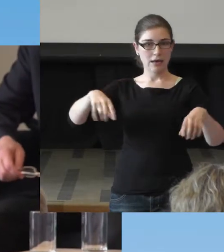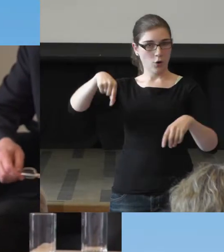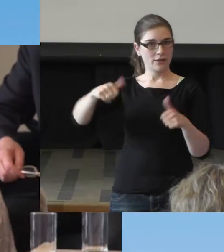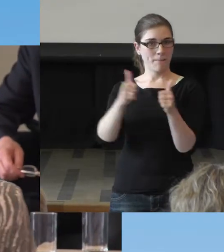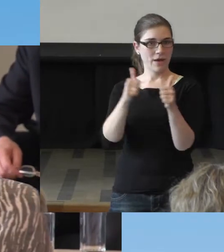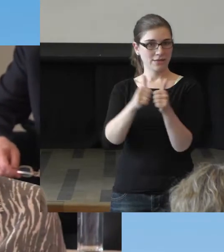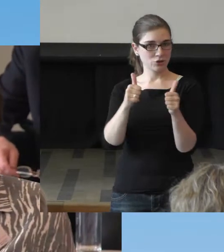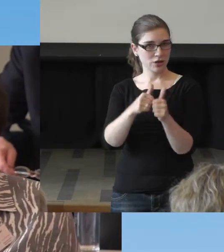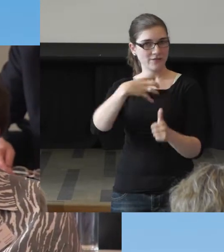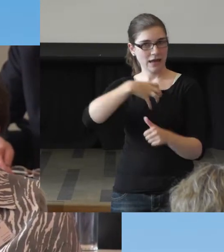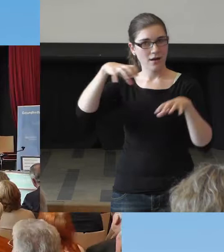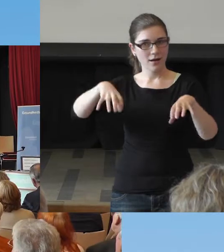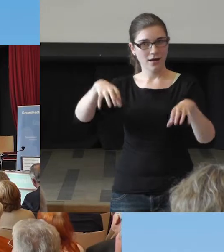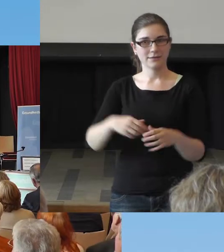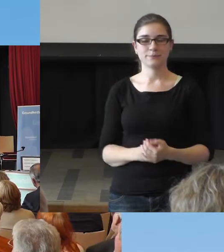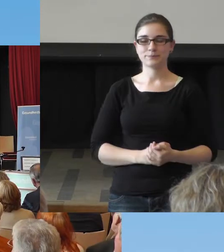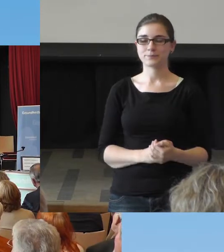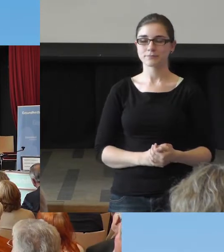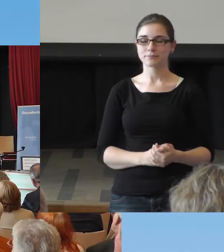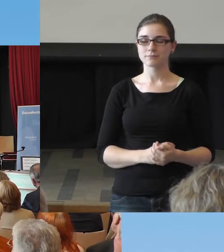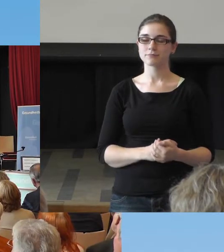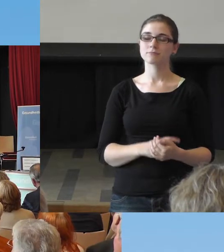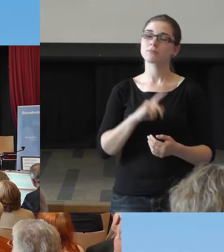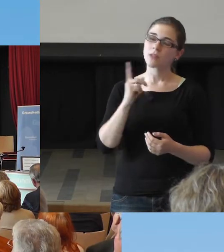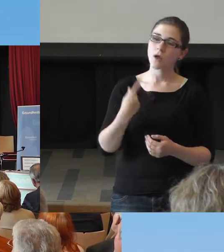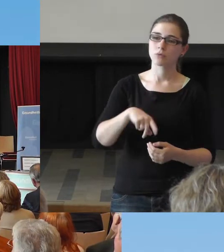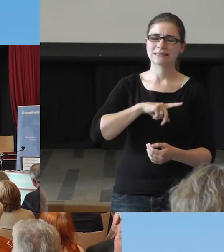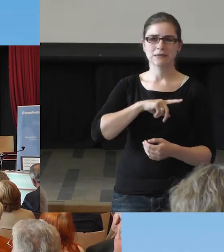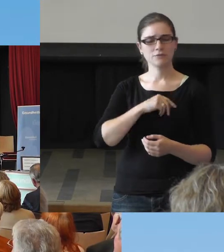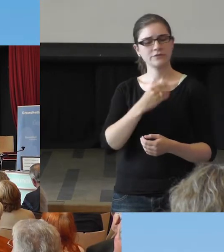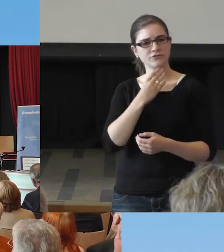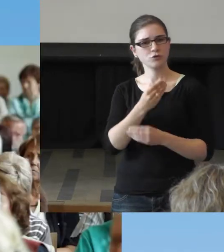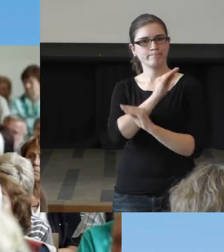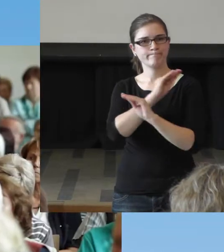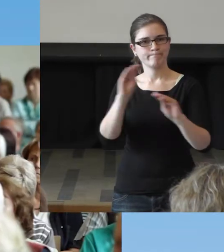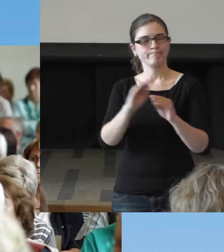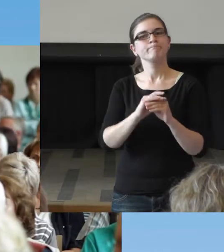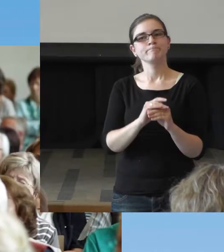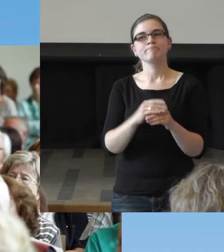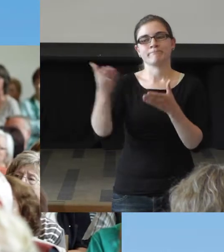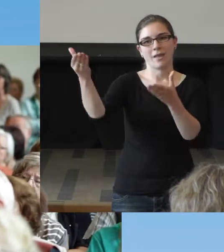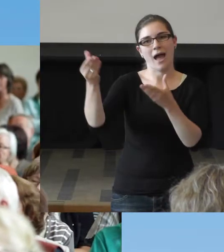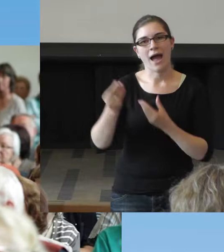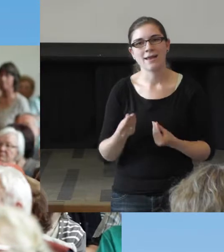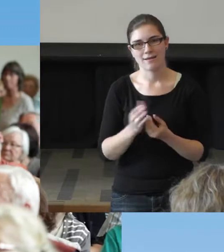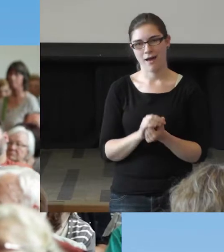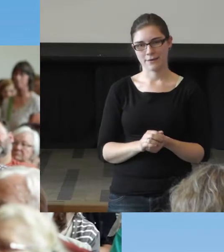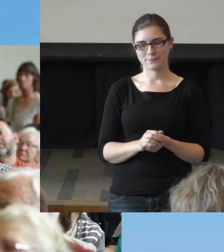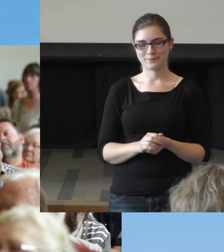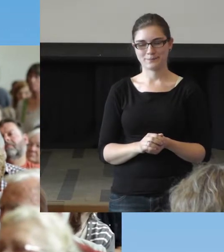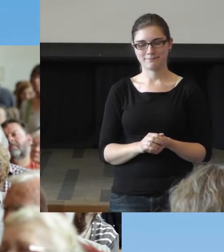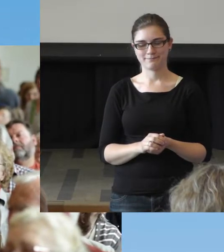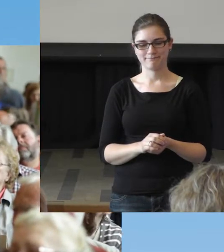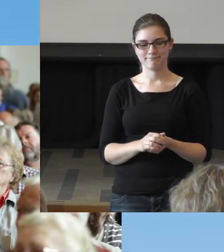Patenschaftskrankenkasse und darf in eigener Sache Sie noch einladen und zwar